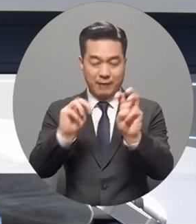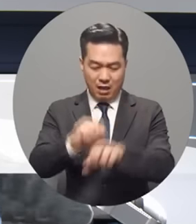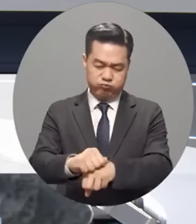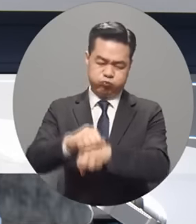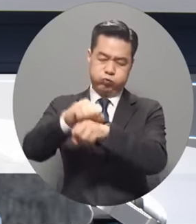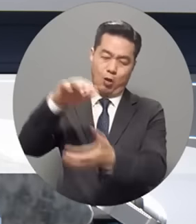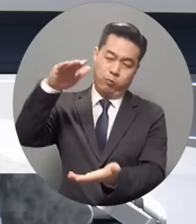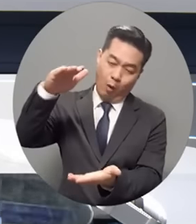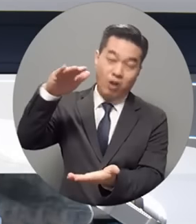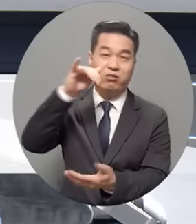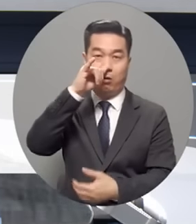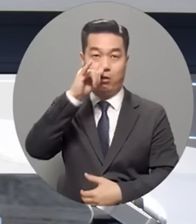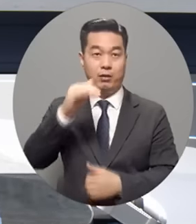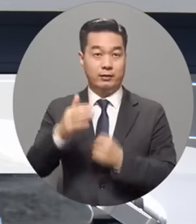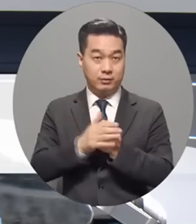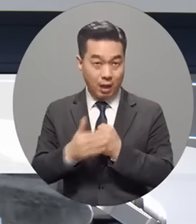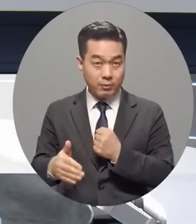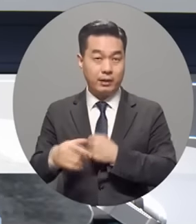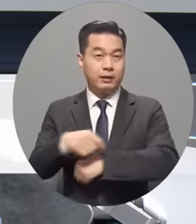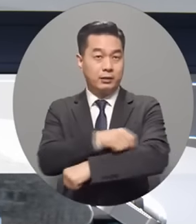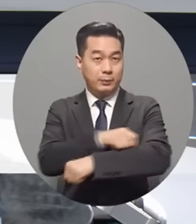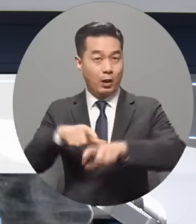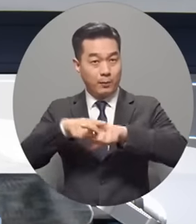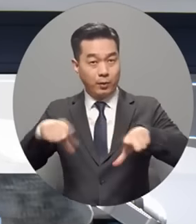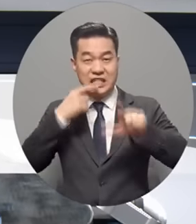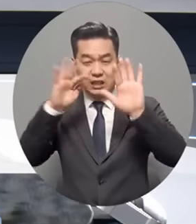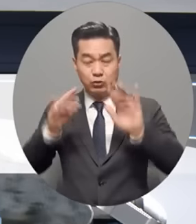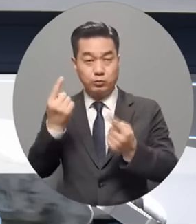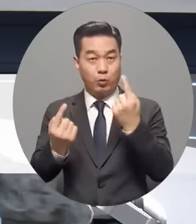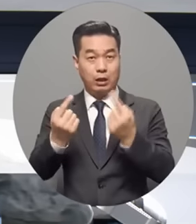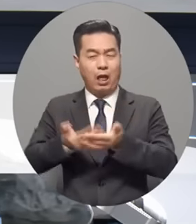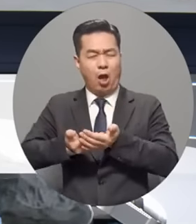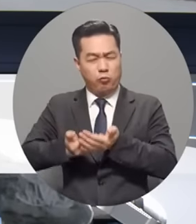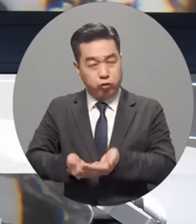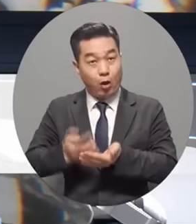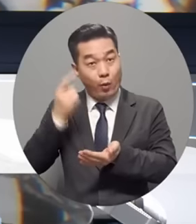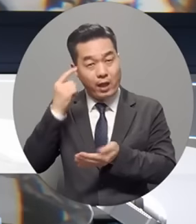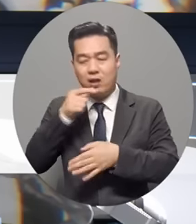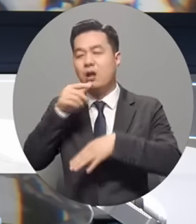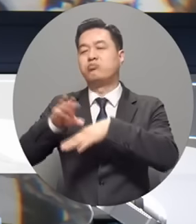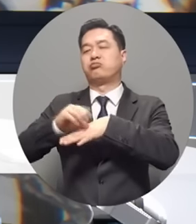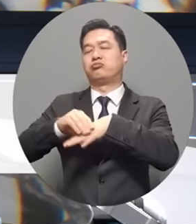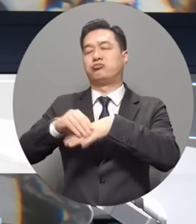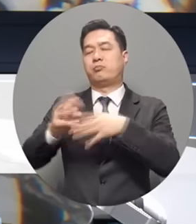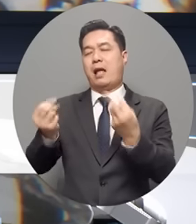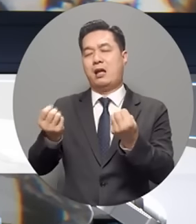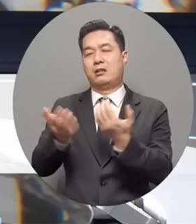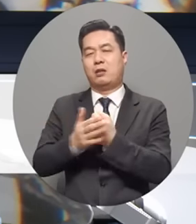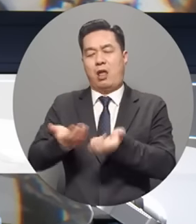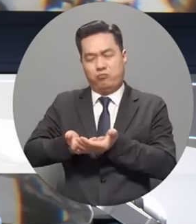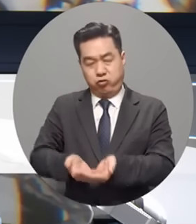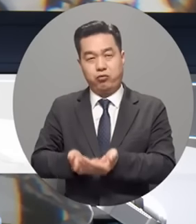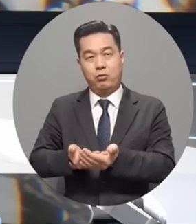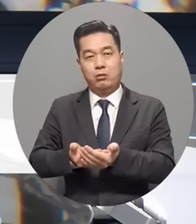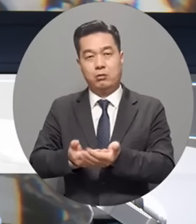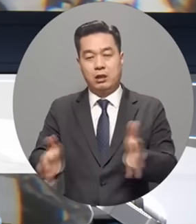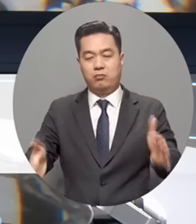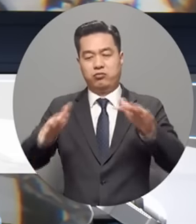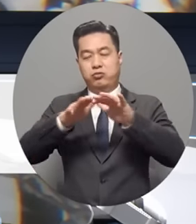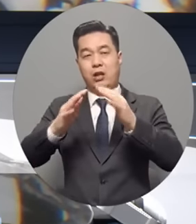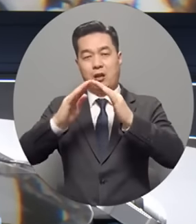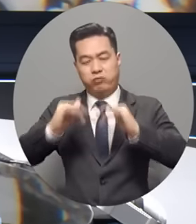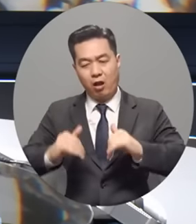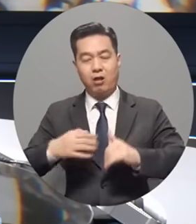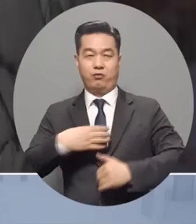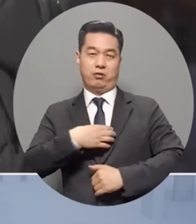곳도 있다고 하는데요. 특히 보통 눈보다 무거운 젖은 눈이라서 시설 피해 없도록 주의가 필요할 것 같습니다.